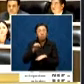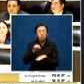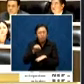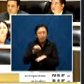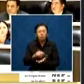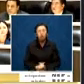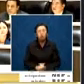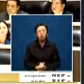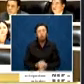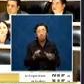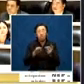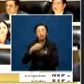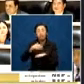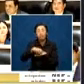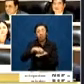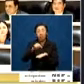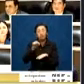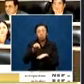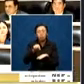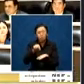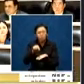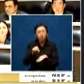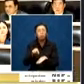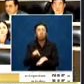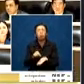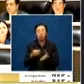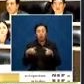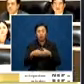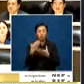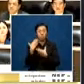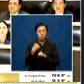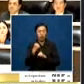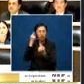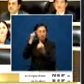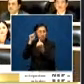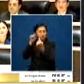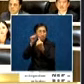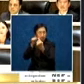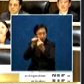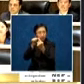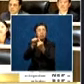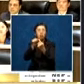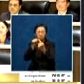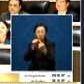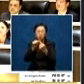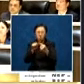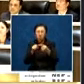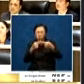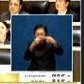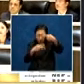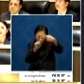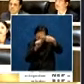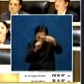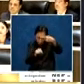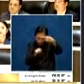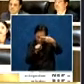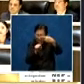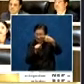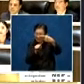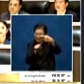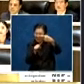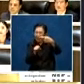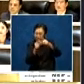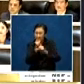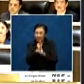ไรนะงดเว้นข้อบังคับแล้วก็อยากจะเลื่อนก็เลื่อนด้วยเหตุผลอะไรก็แล้วแต่คุณไปอ่ะแต่ว่าการล่มไม่ล่มมันก็คือถ้า